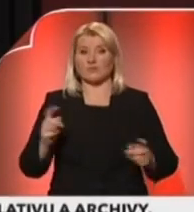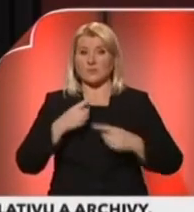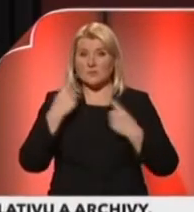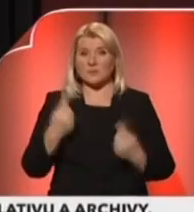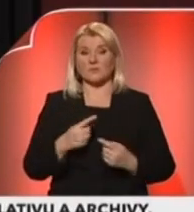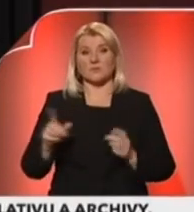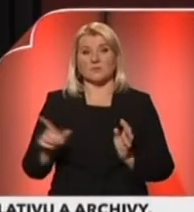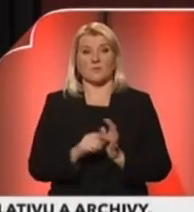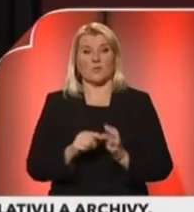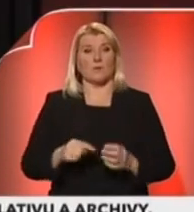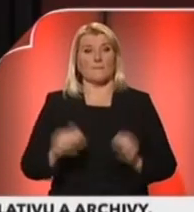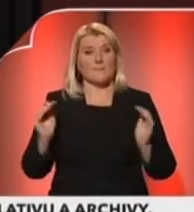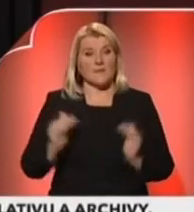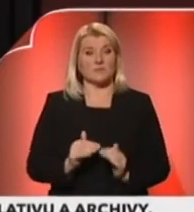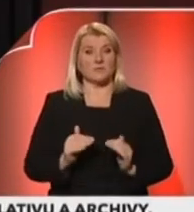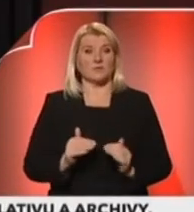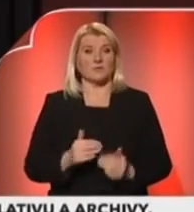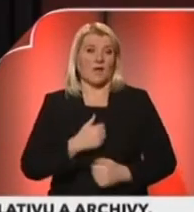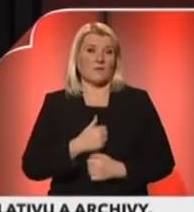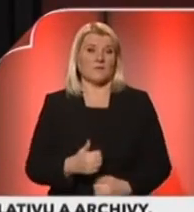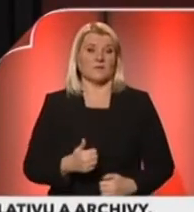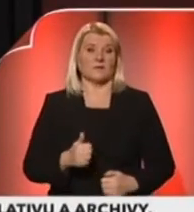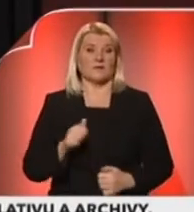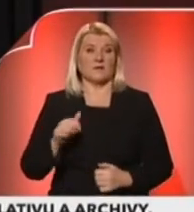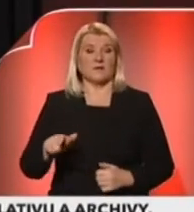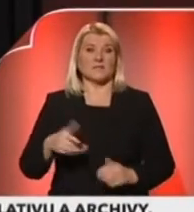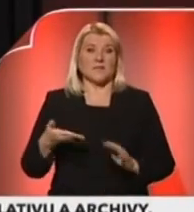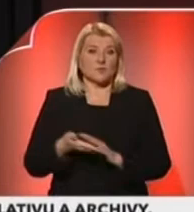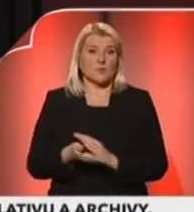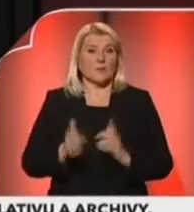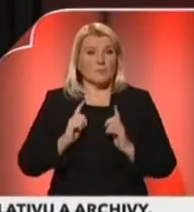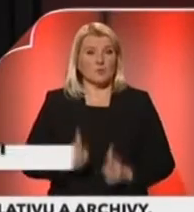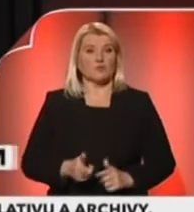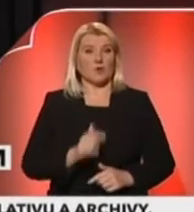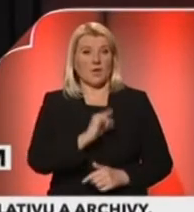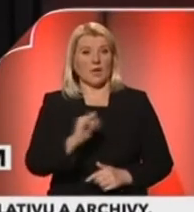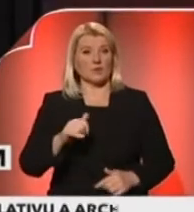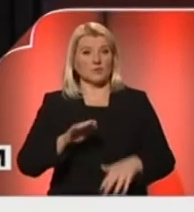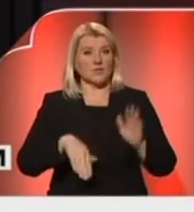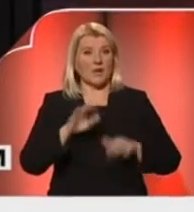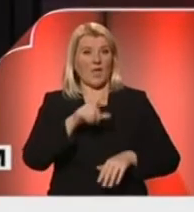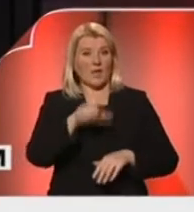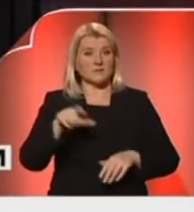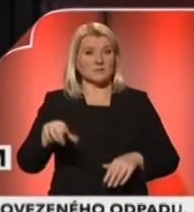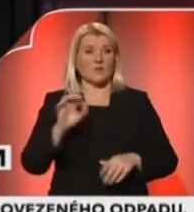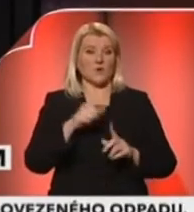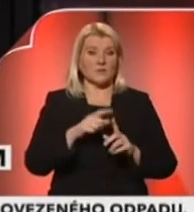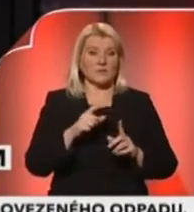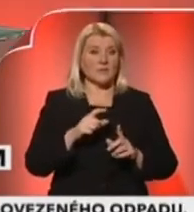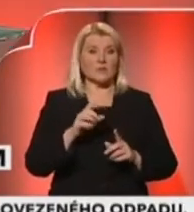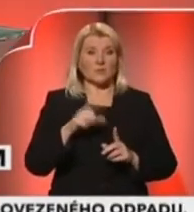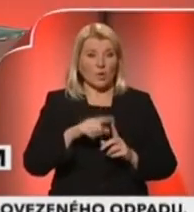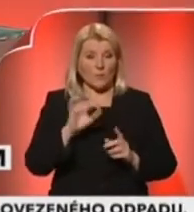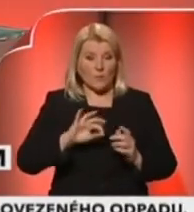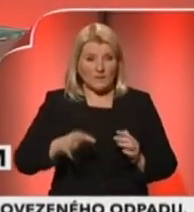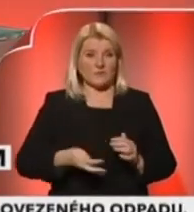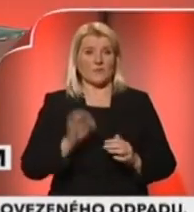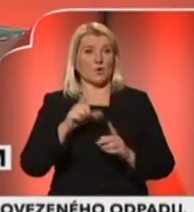s menšinovým návrhem na zastupitelstvu, počkat si na každý jednotlivý hlas, buď ODS, TOP 09.